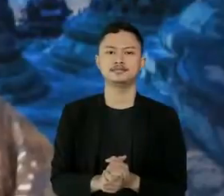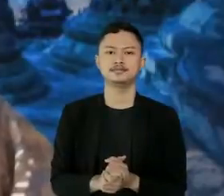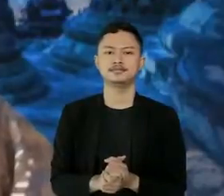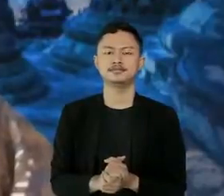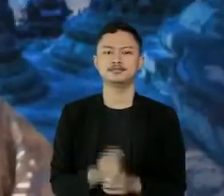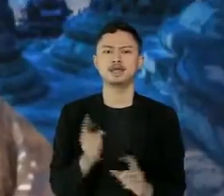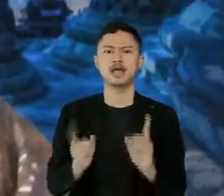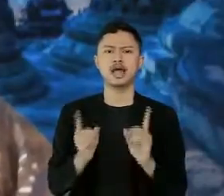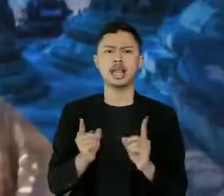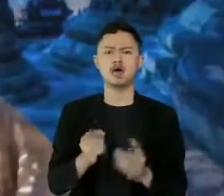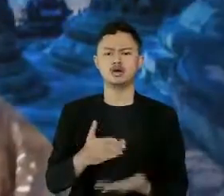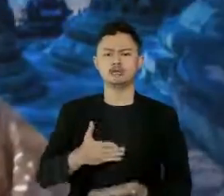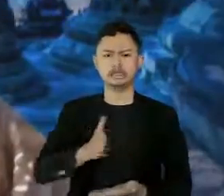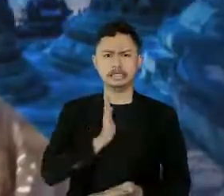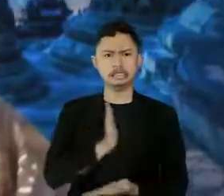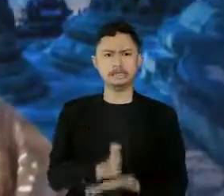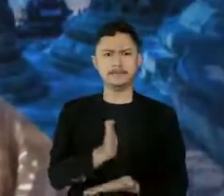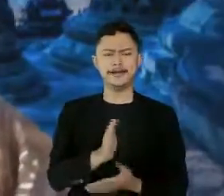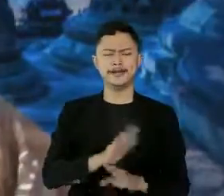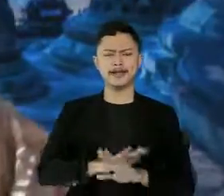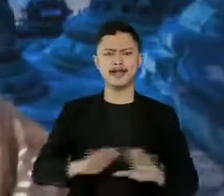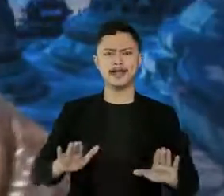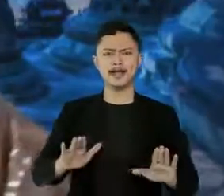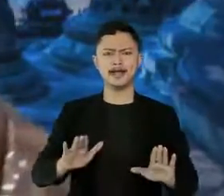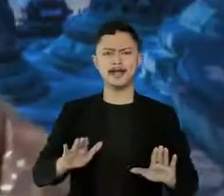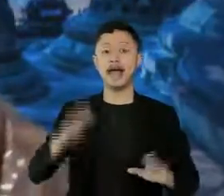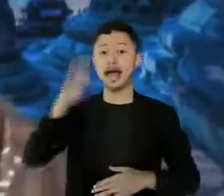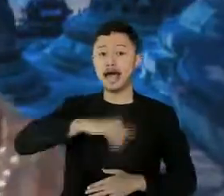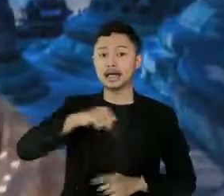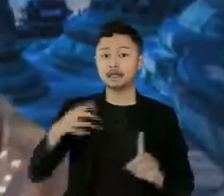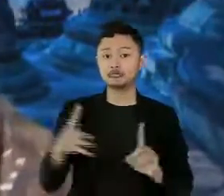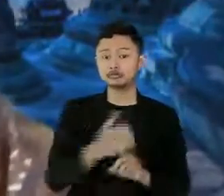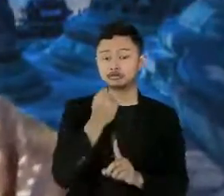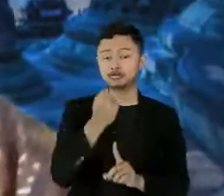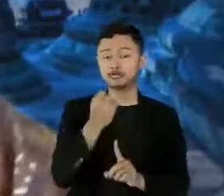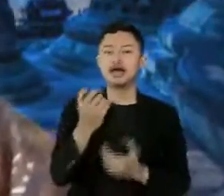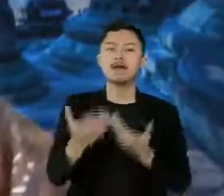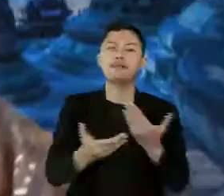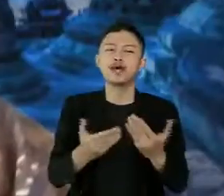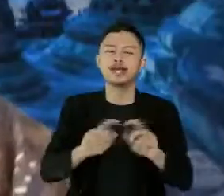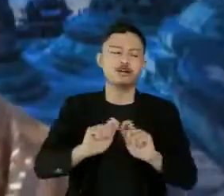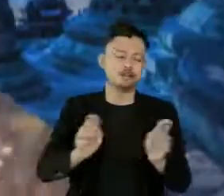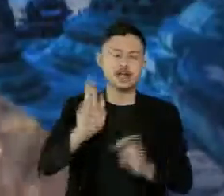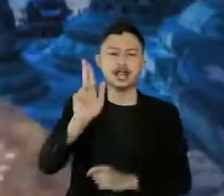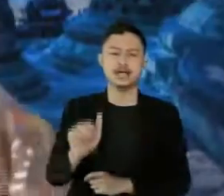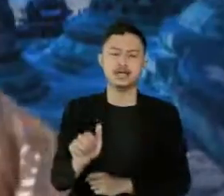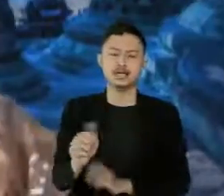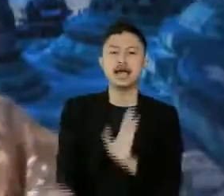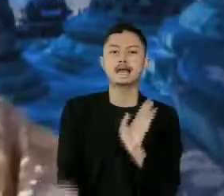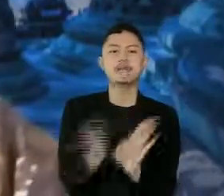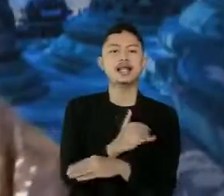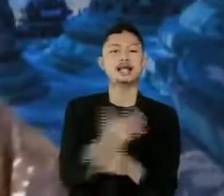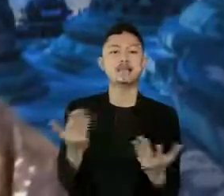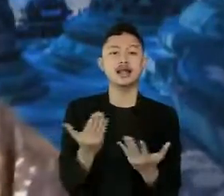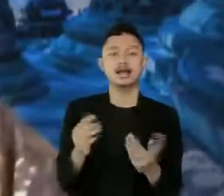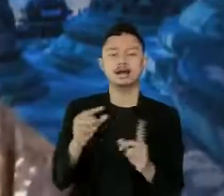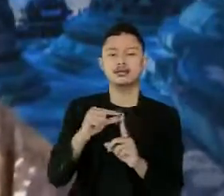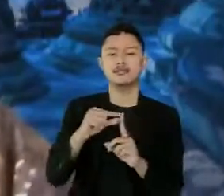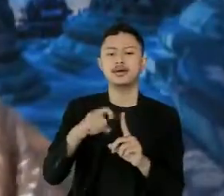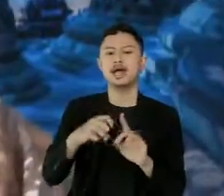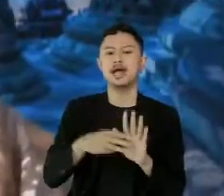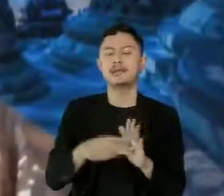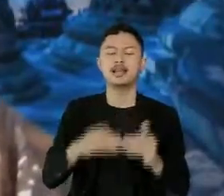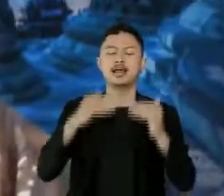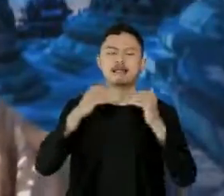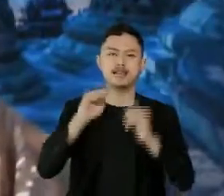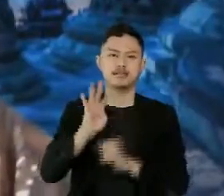ada ketidakdisiplinan dan sebagainya, itu pencapaian kita hari ini bisa tiba-tiba jadi rusak lagi, balik lagi ke PPKM level 4.